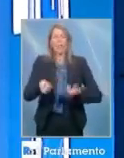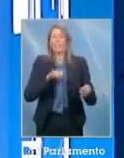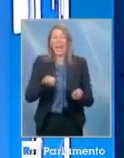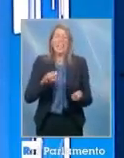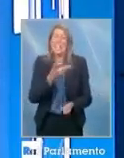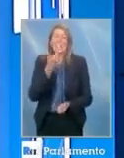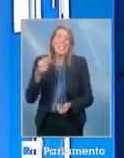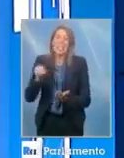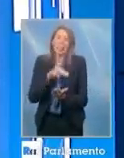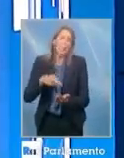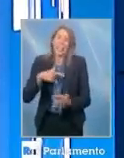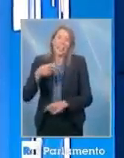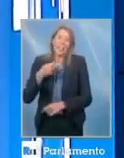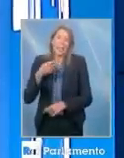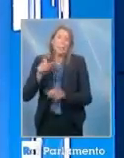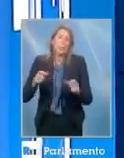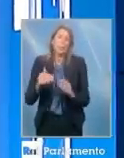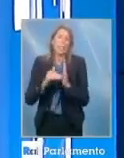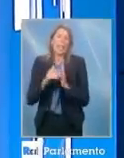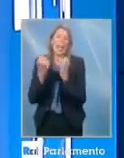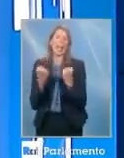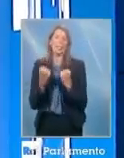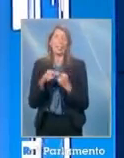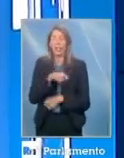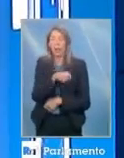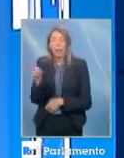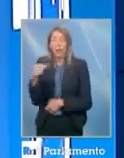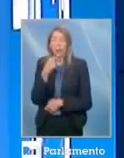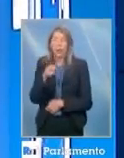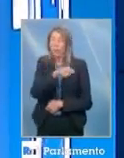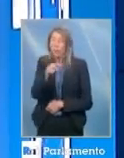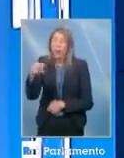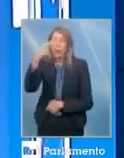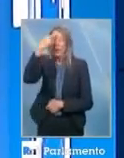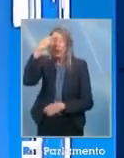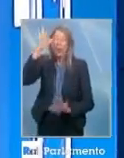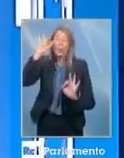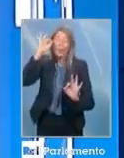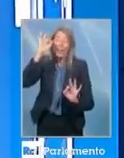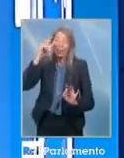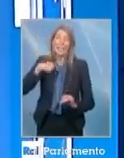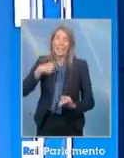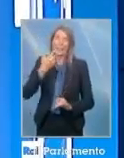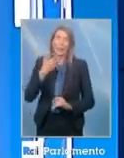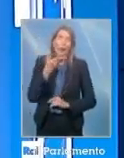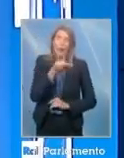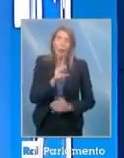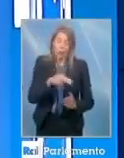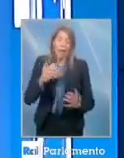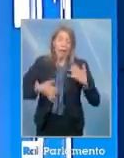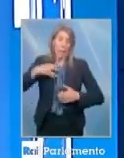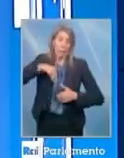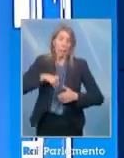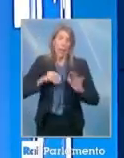italiani che sono rimasti a casa. Quindi io dico, radunate dentro di voi il ricordo, soprattutto per chi si astiene e ha probabilmente molta rabbia nei